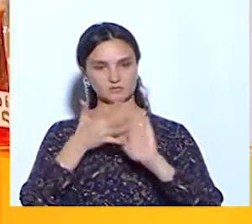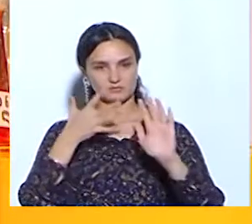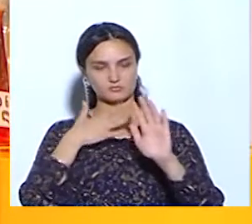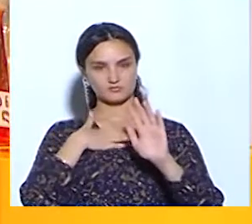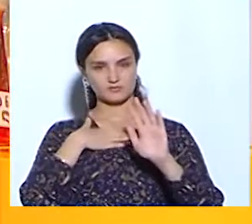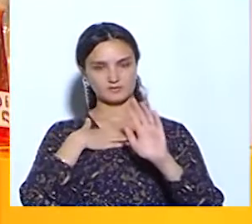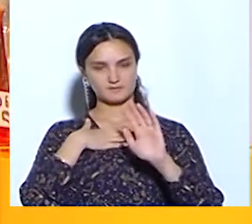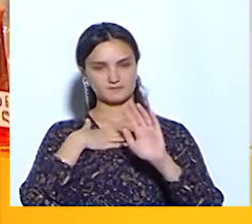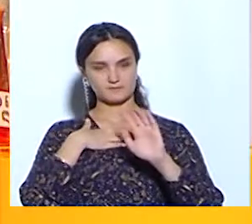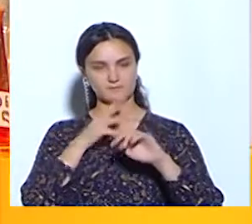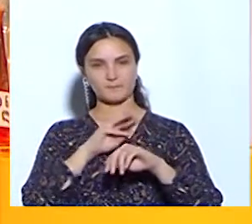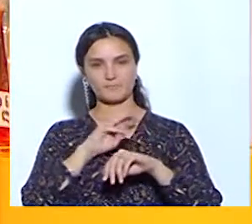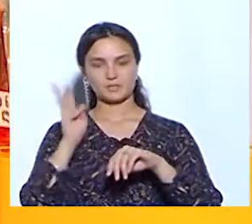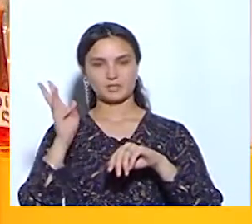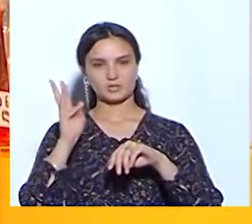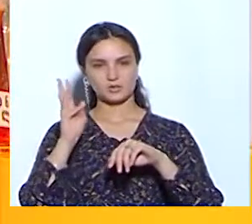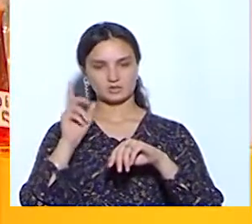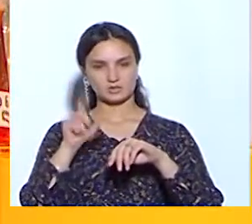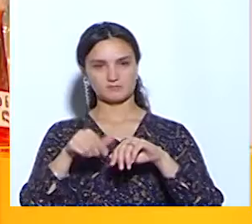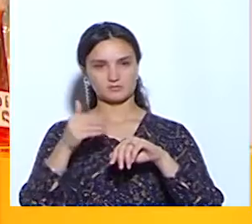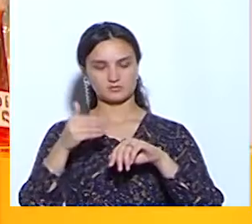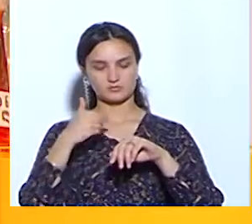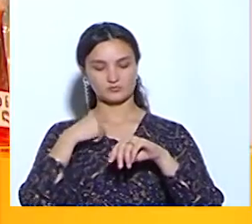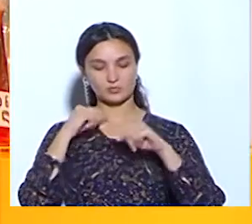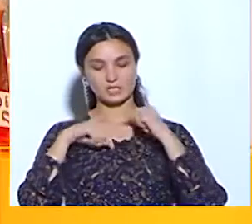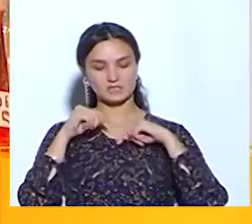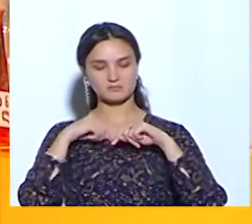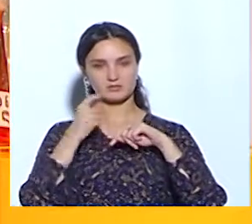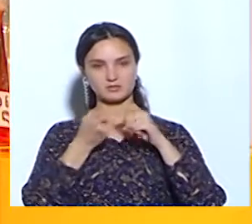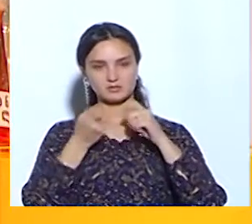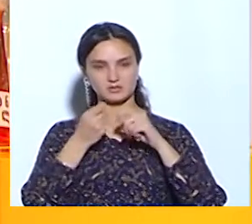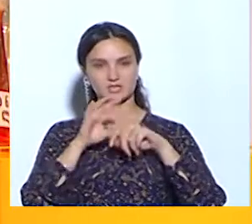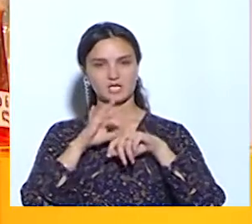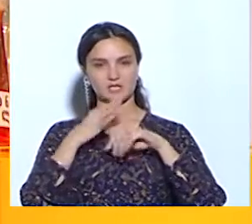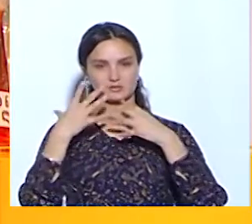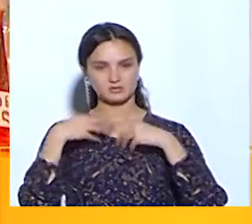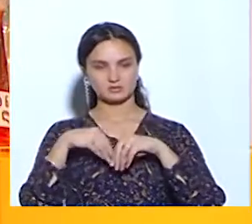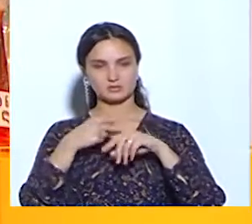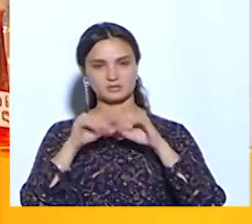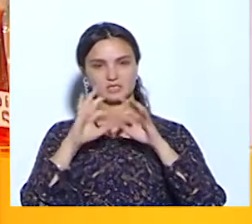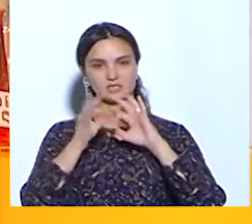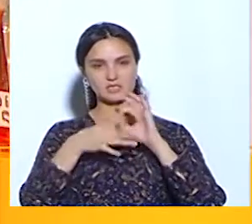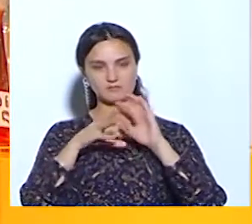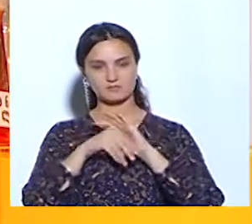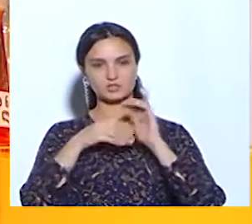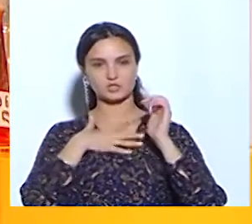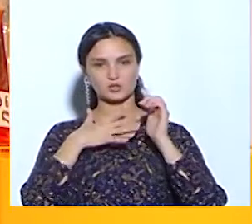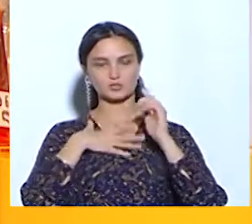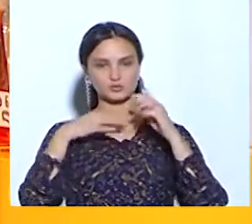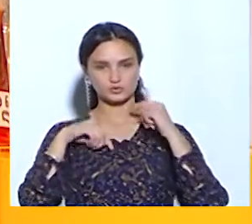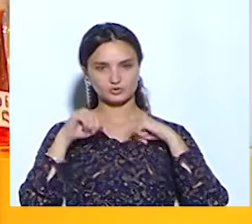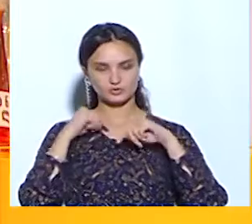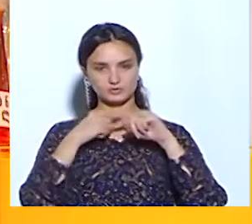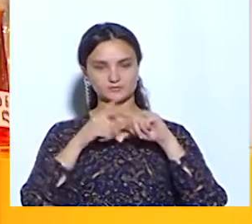ჩვენ ვატარებთ მილიონობით არსებას ჩვენი ორგანიზმით. ეს ხდება კანზე, ეს ხდება ნაწლავებში, სასუნთქ სისტემაში, ეს